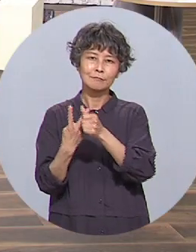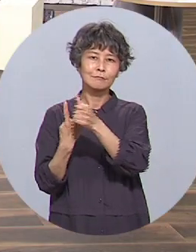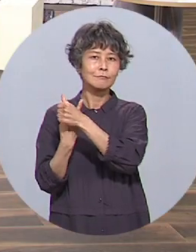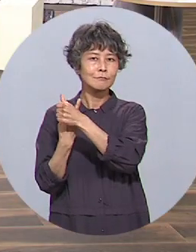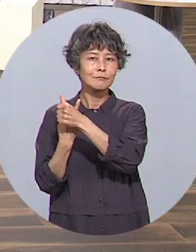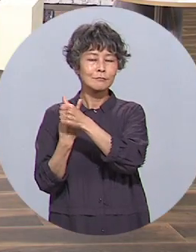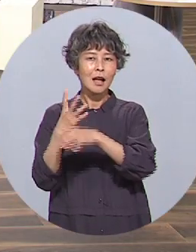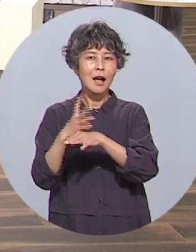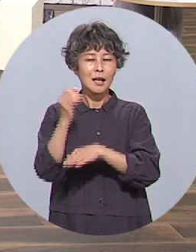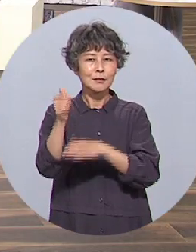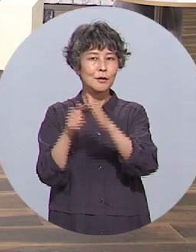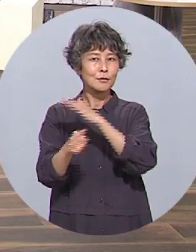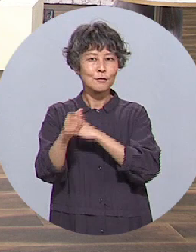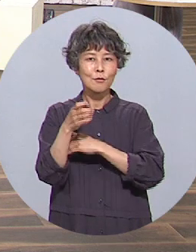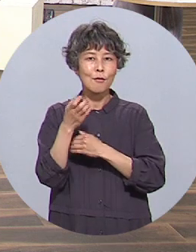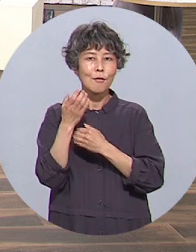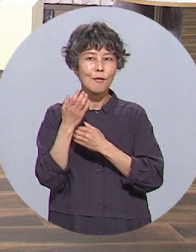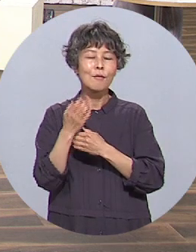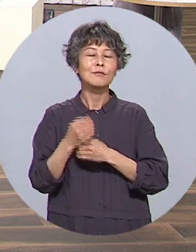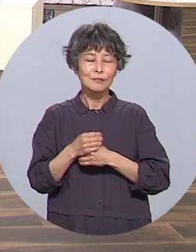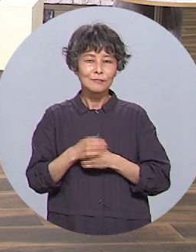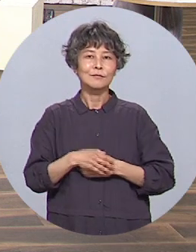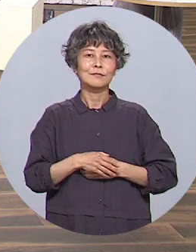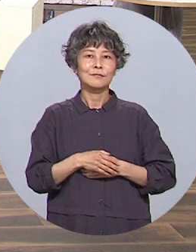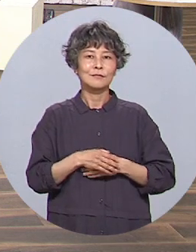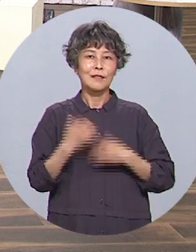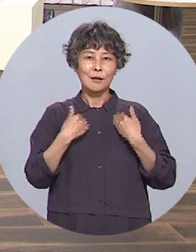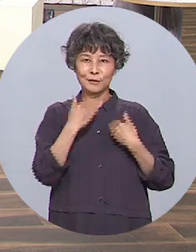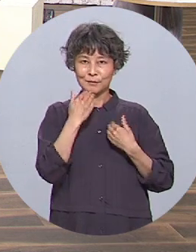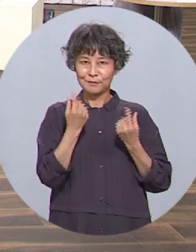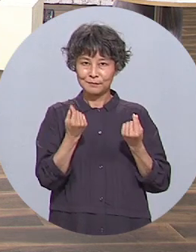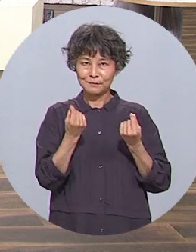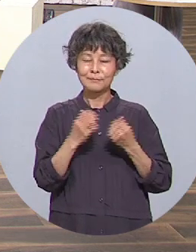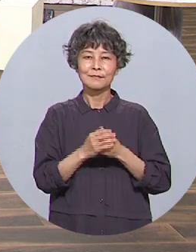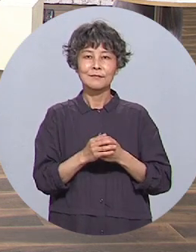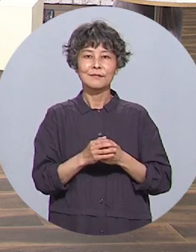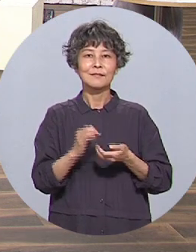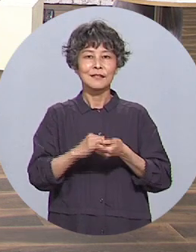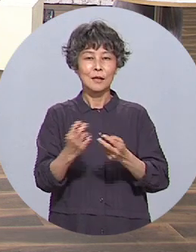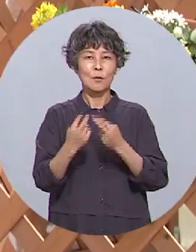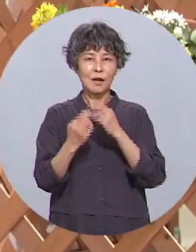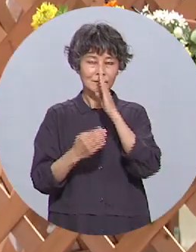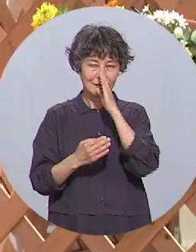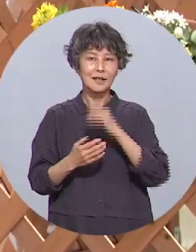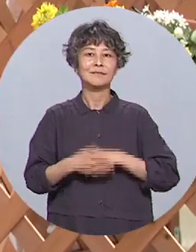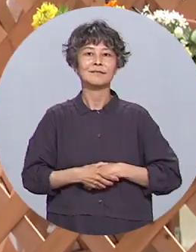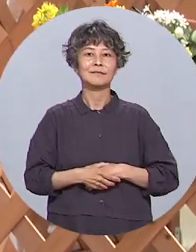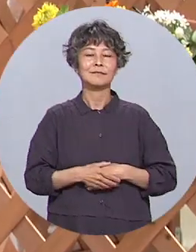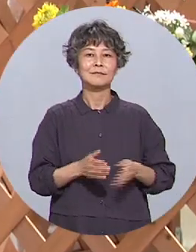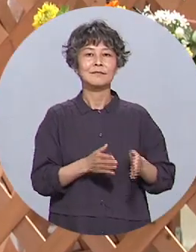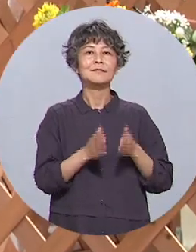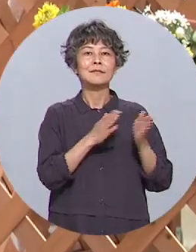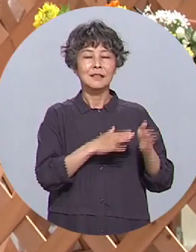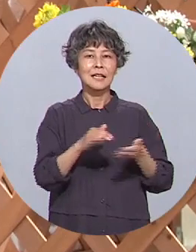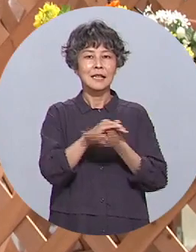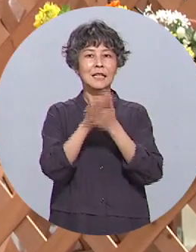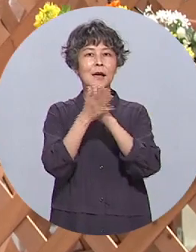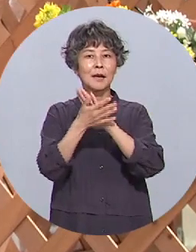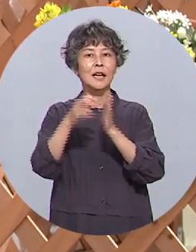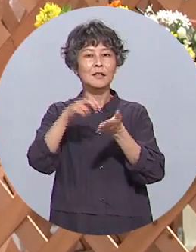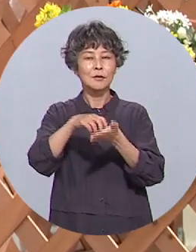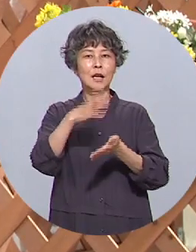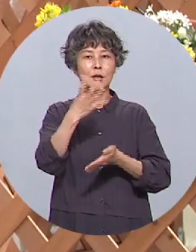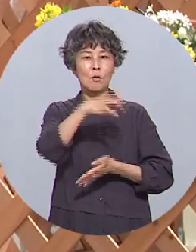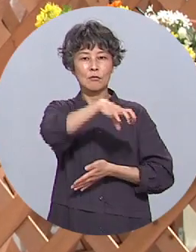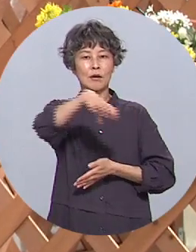てのロケですか、 ね、ね、 楽しみですね、はい、ご覧ください。 さて埼玉県では4